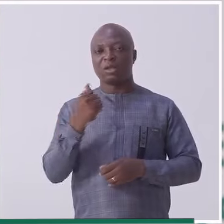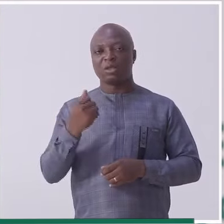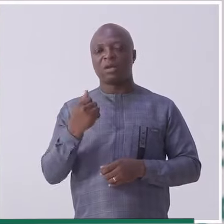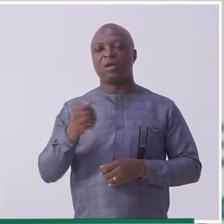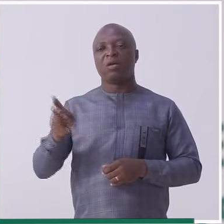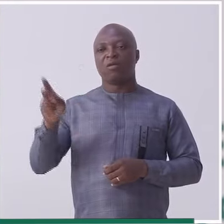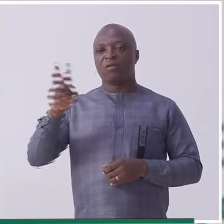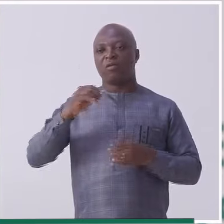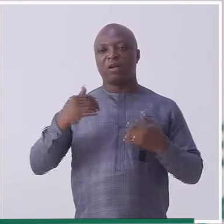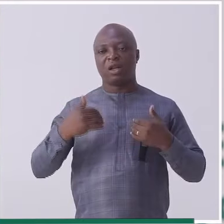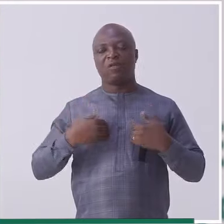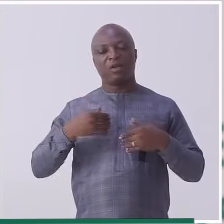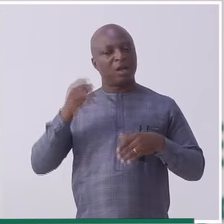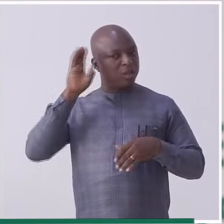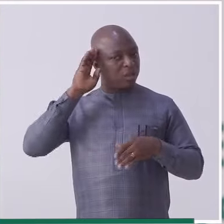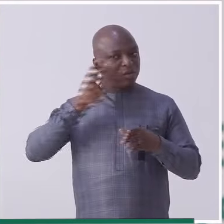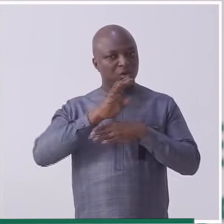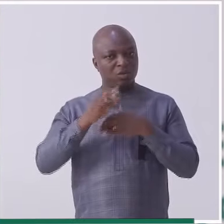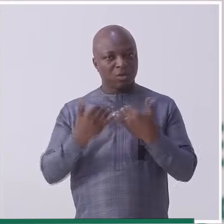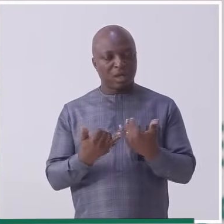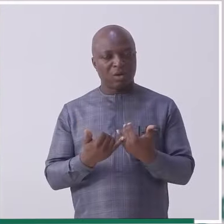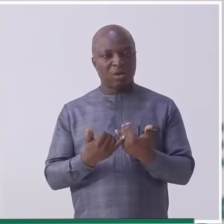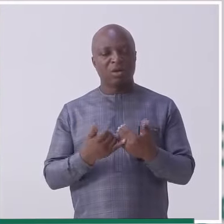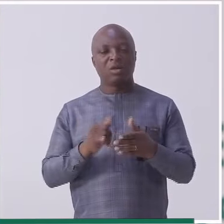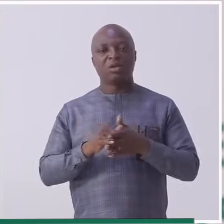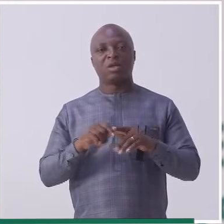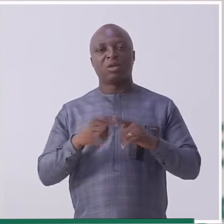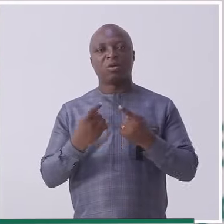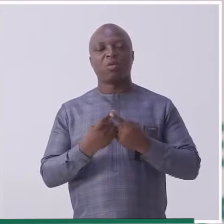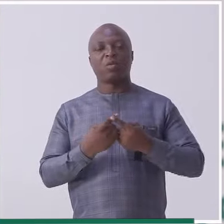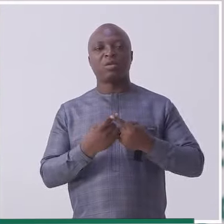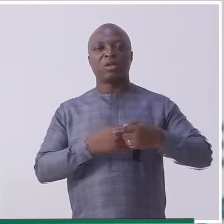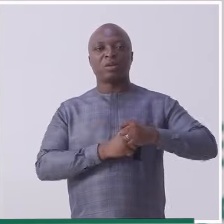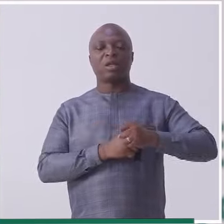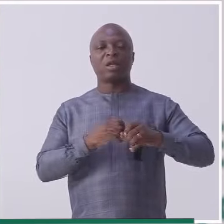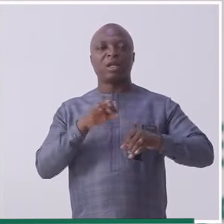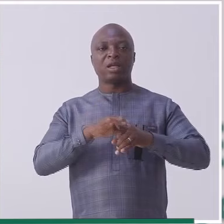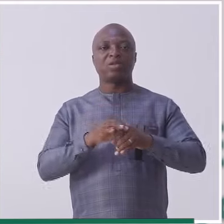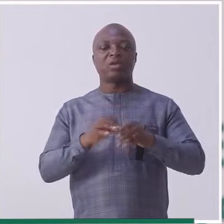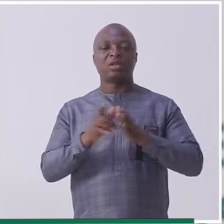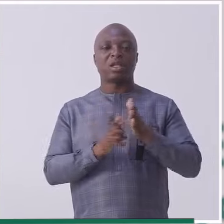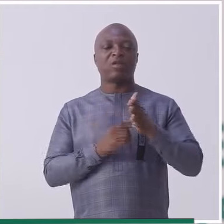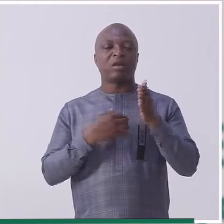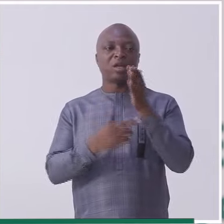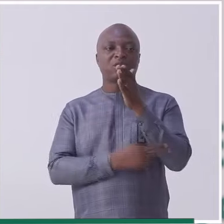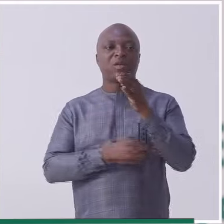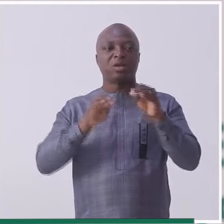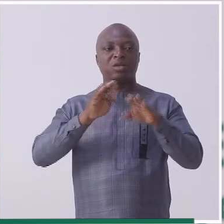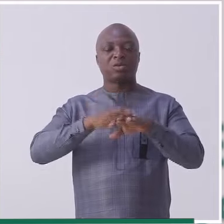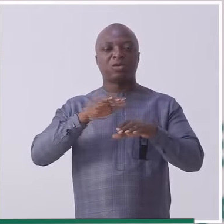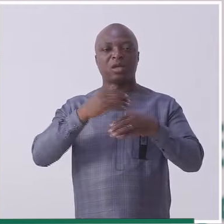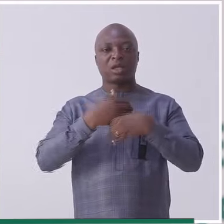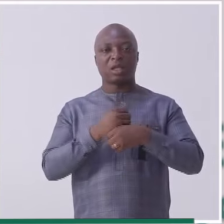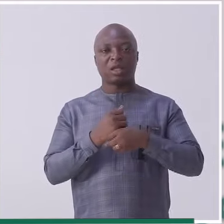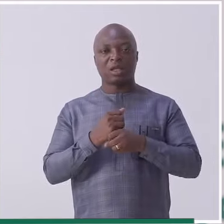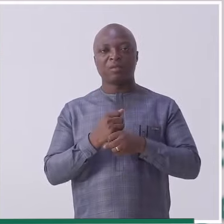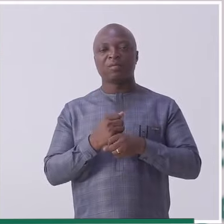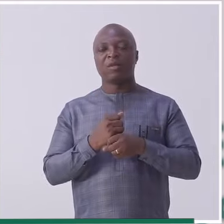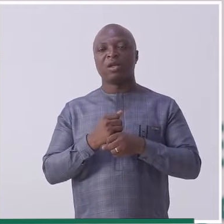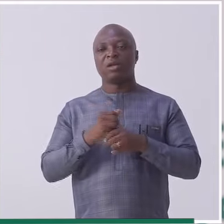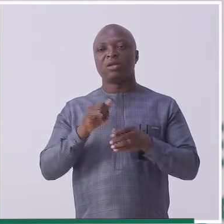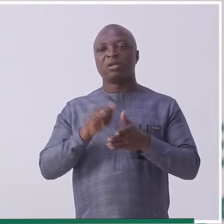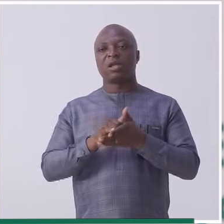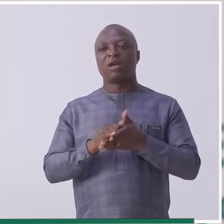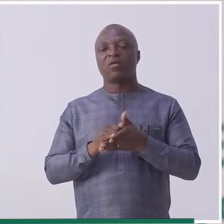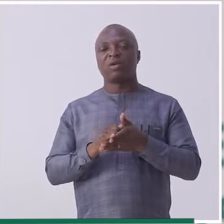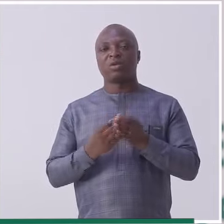Vous l'avez entendu tout à l'heure, la force sécurité élections législatives et régionales a été mise sur pied. Elle